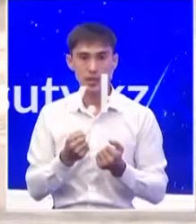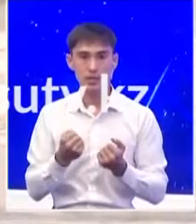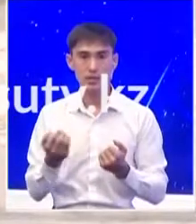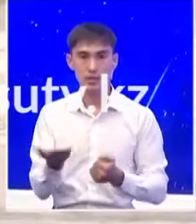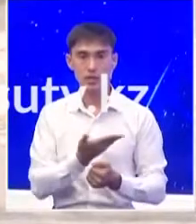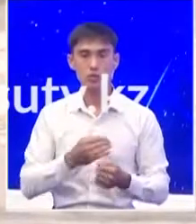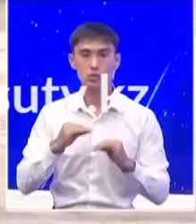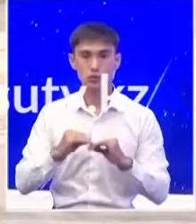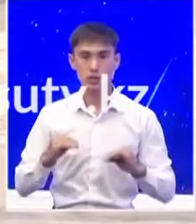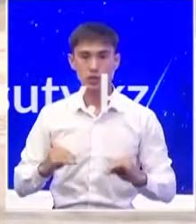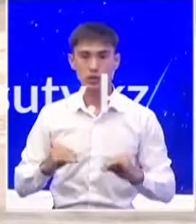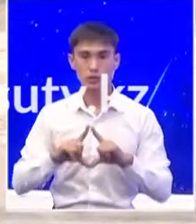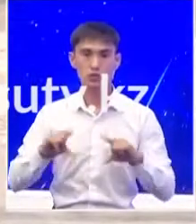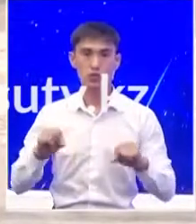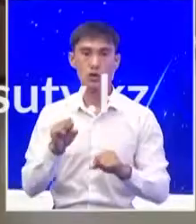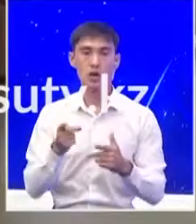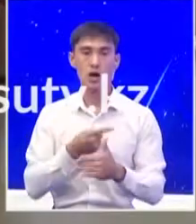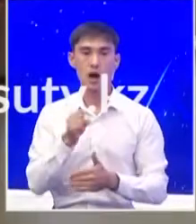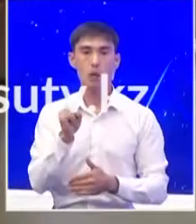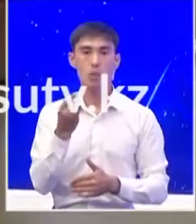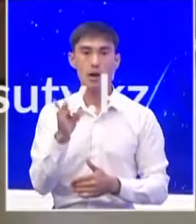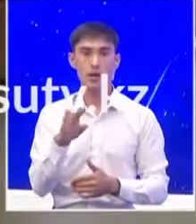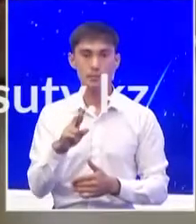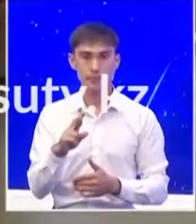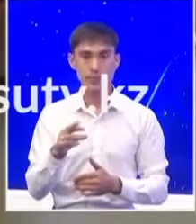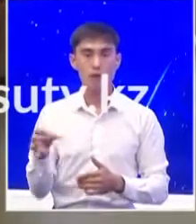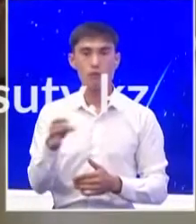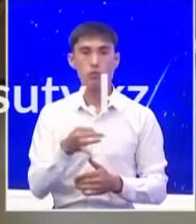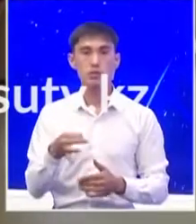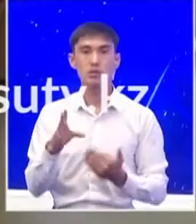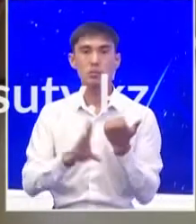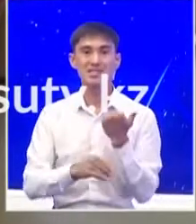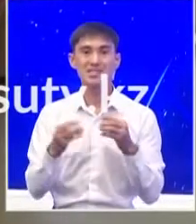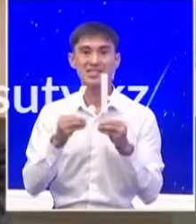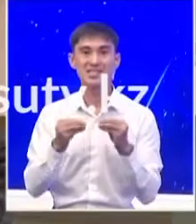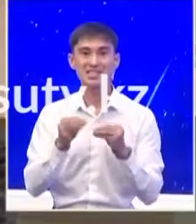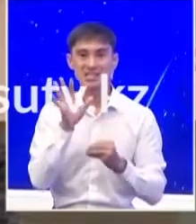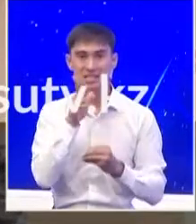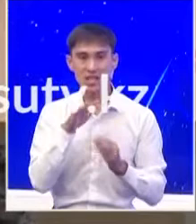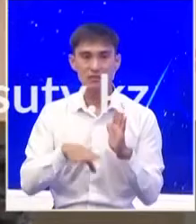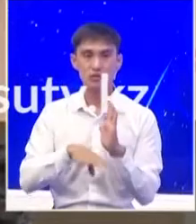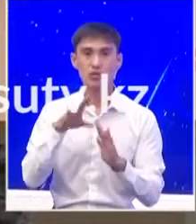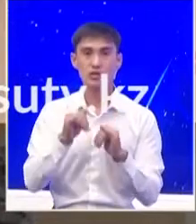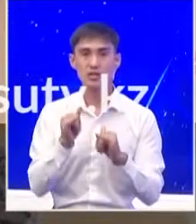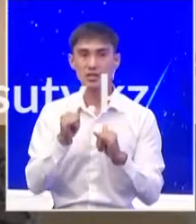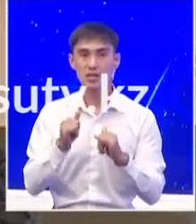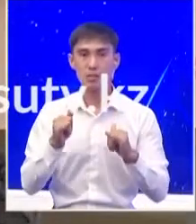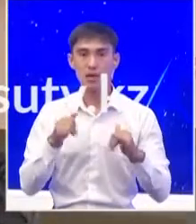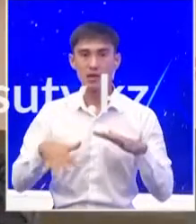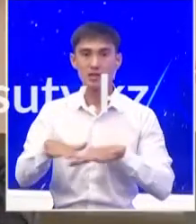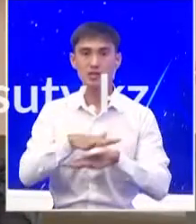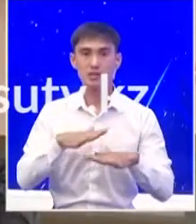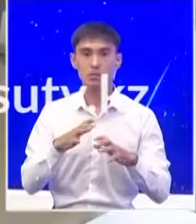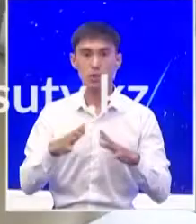наших учащихся в школе имени Абая. В области в последние 10 лет отмечается стабильный высокий демографический прирост, в связи с чем, особенно в